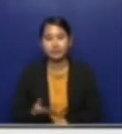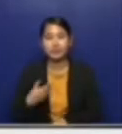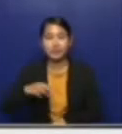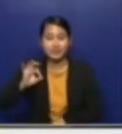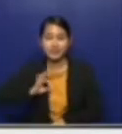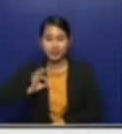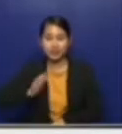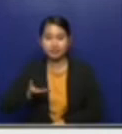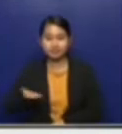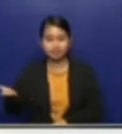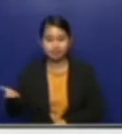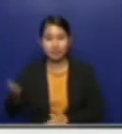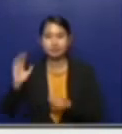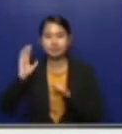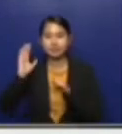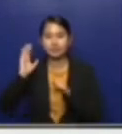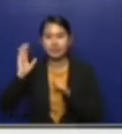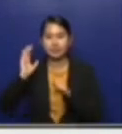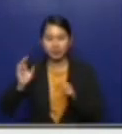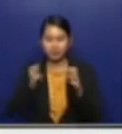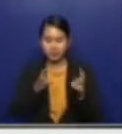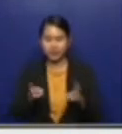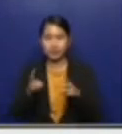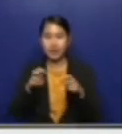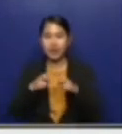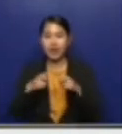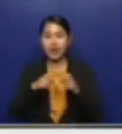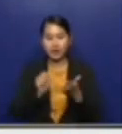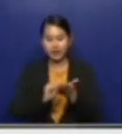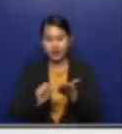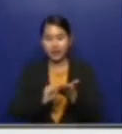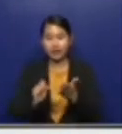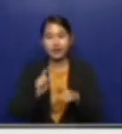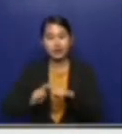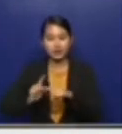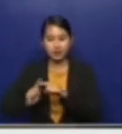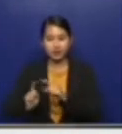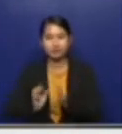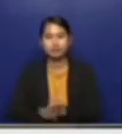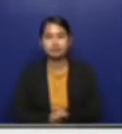คนเสนอแนวทางการแก้ไขทางออกเนี่ย